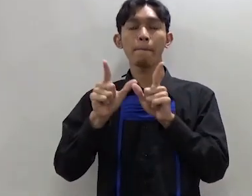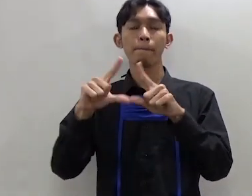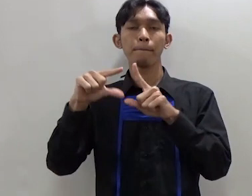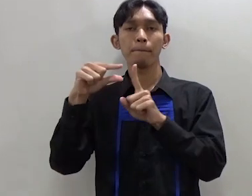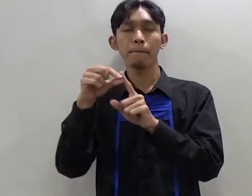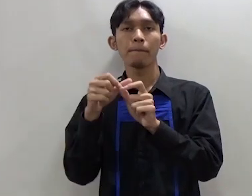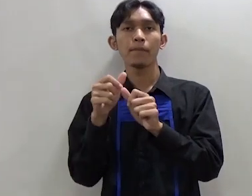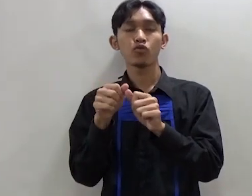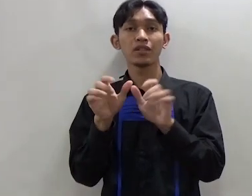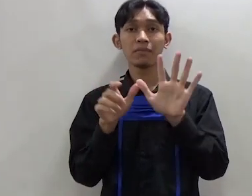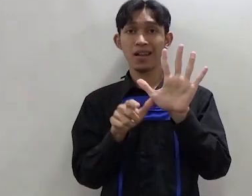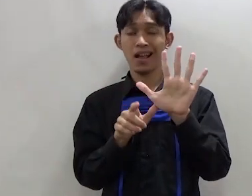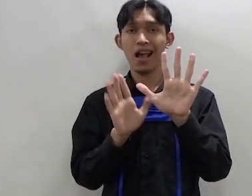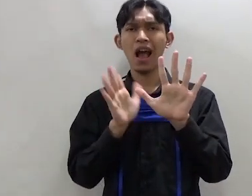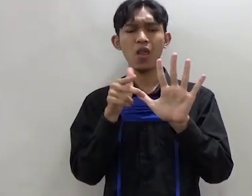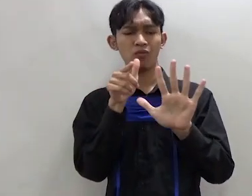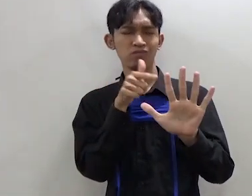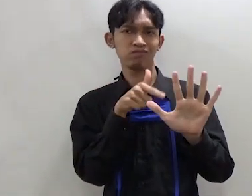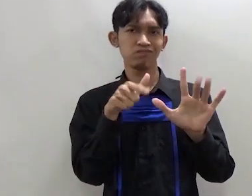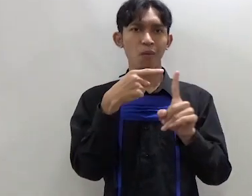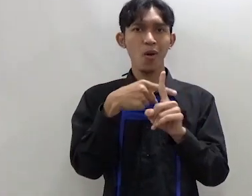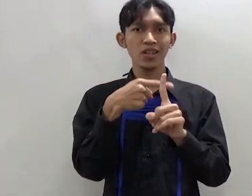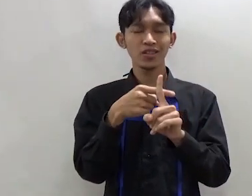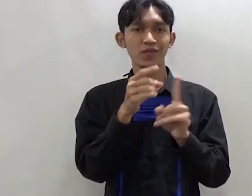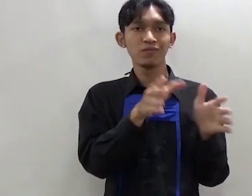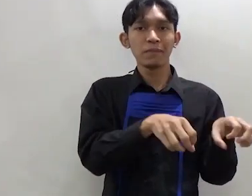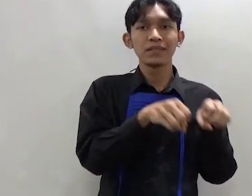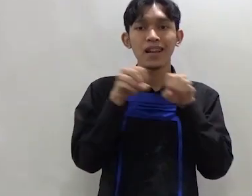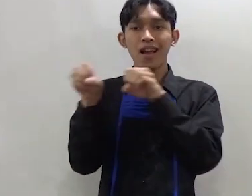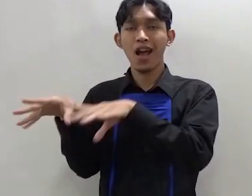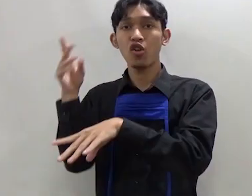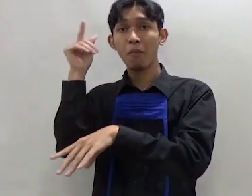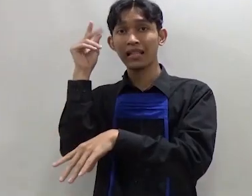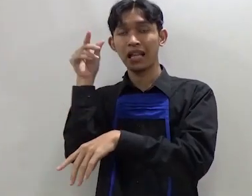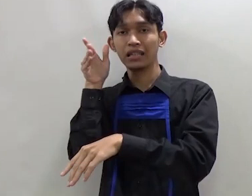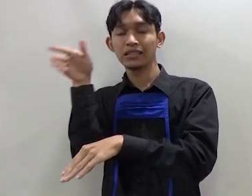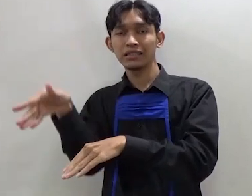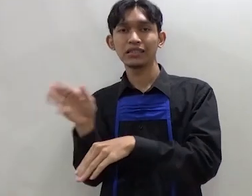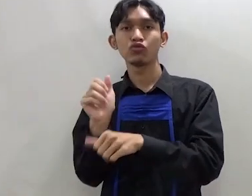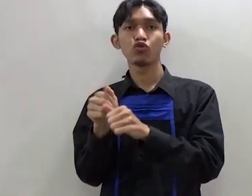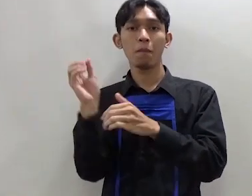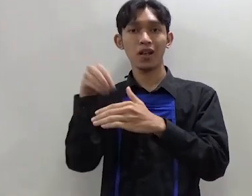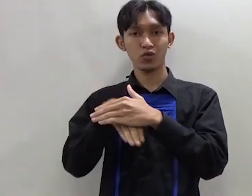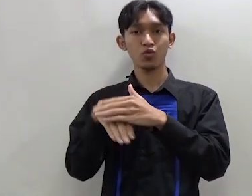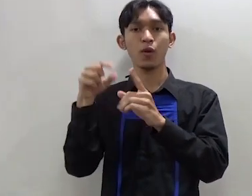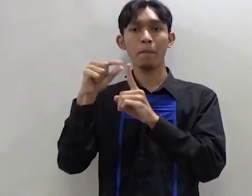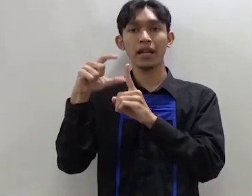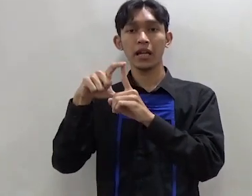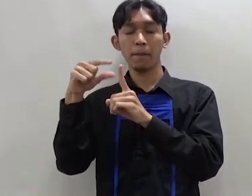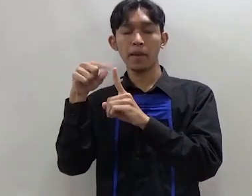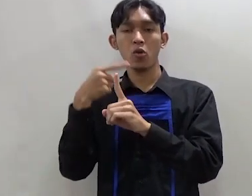23.500 rapid diagnostic test atau RDT dan telah didistribusikan